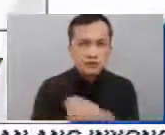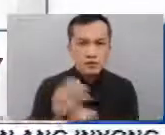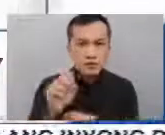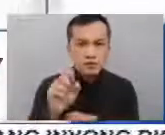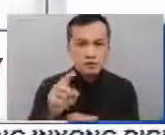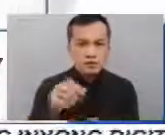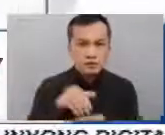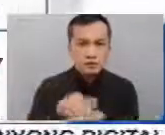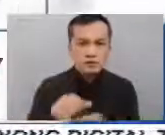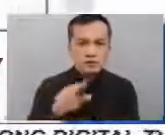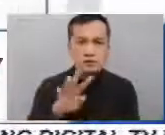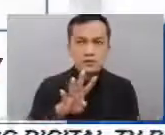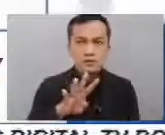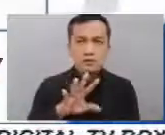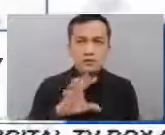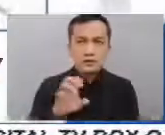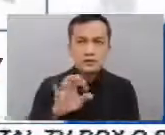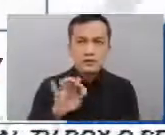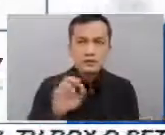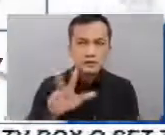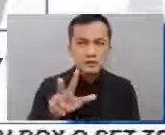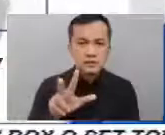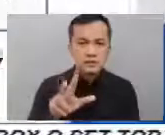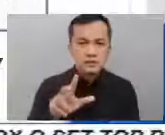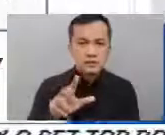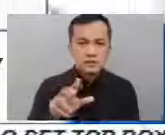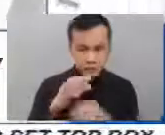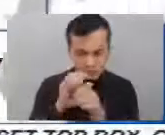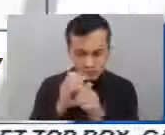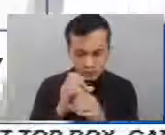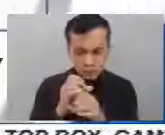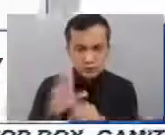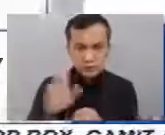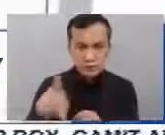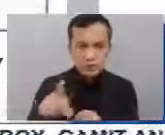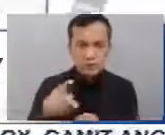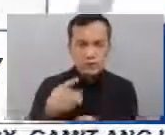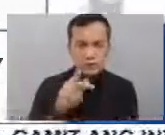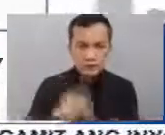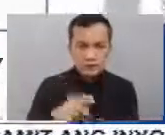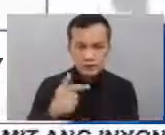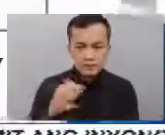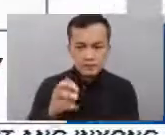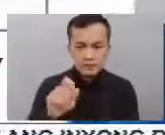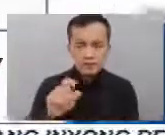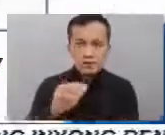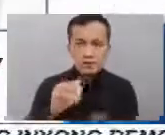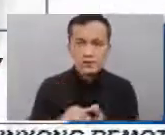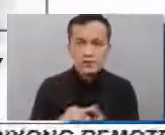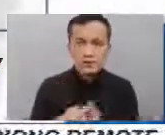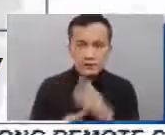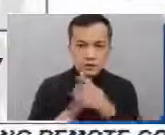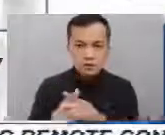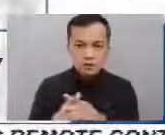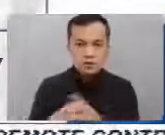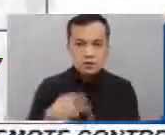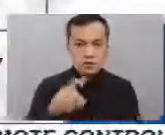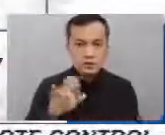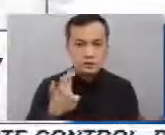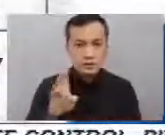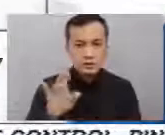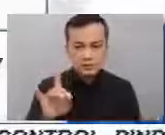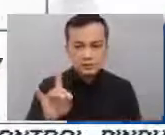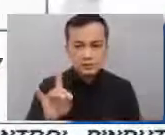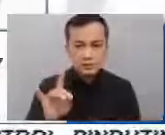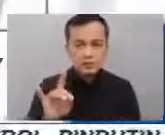sa Temporary Treatment and Monitoring Facility o TTMF noong July 29 kung saan hinihintay na lamang ang resulta nito.